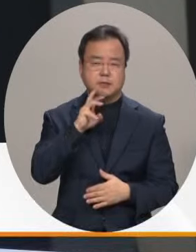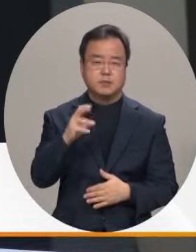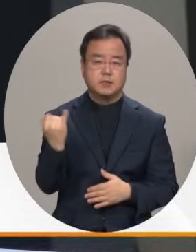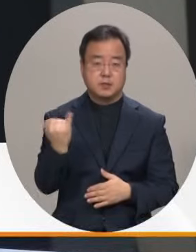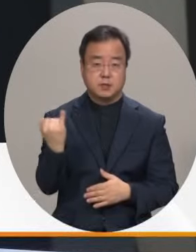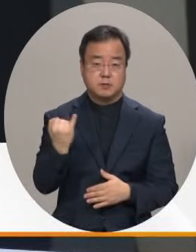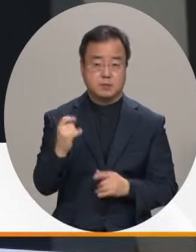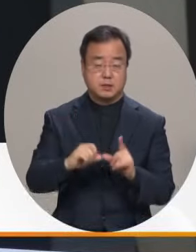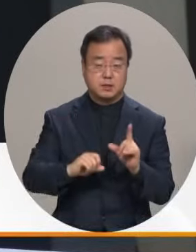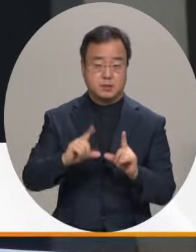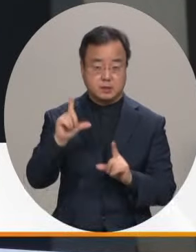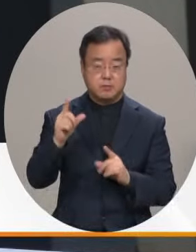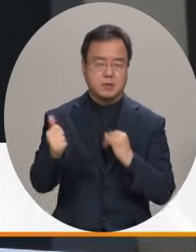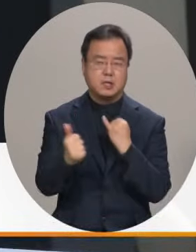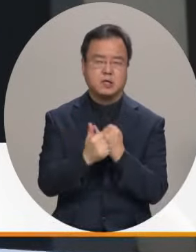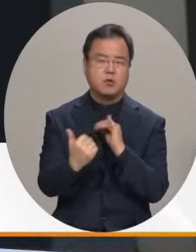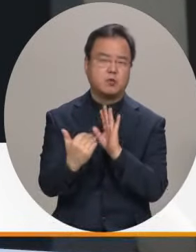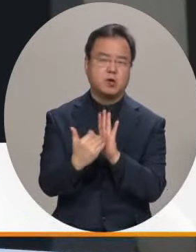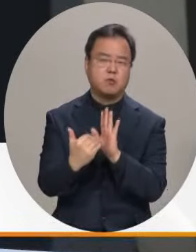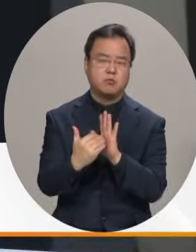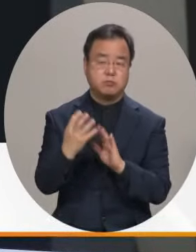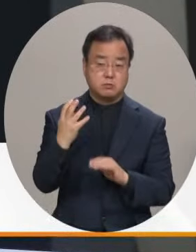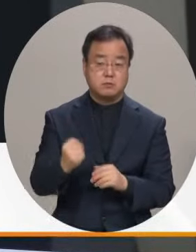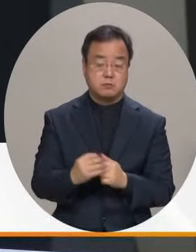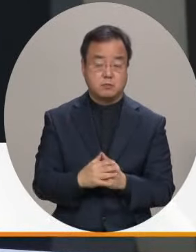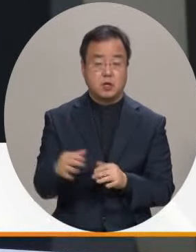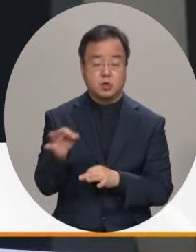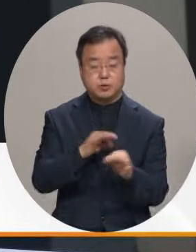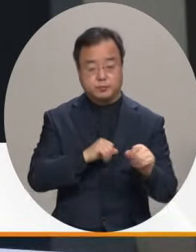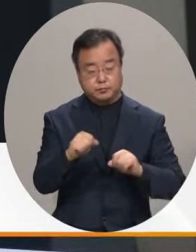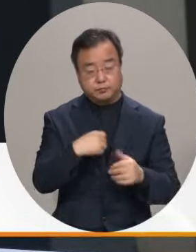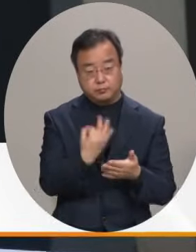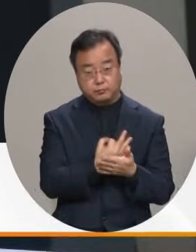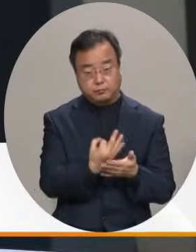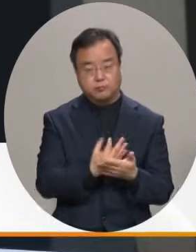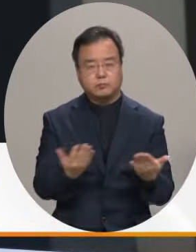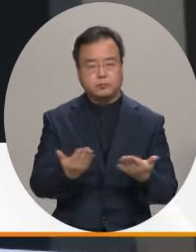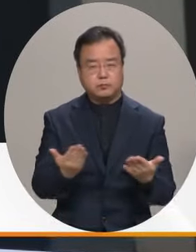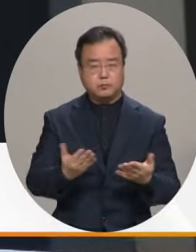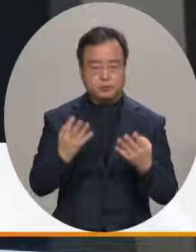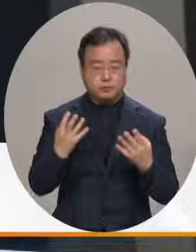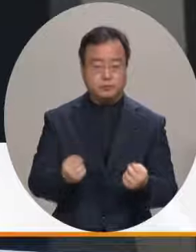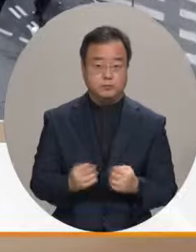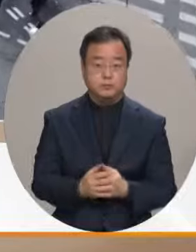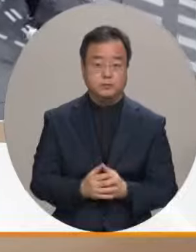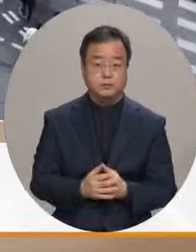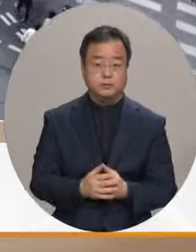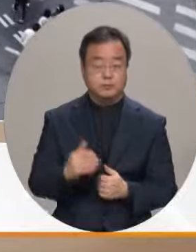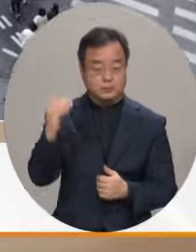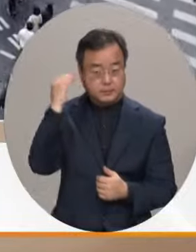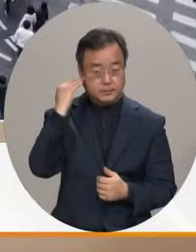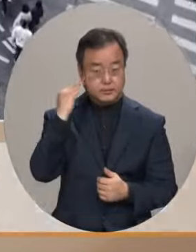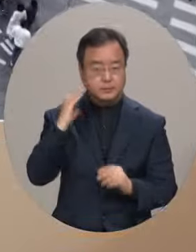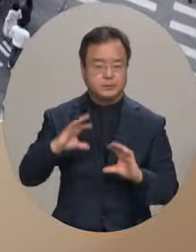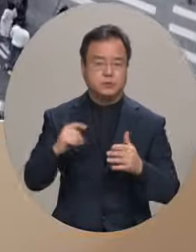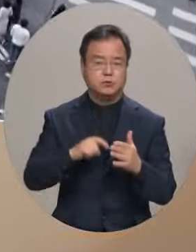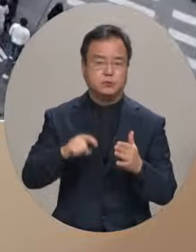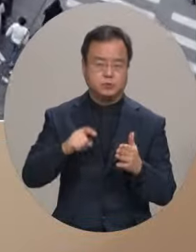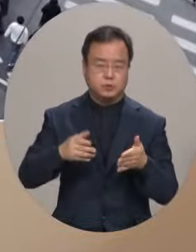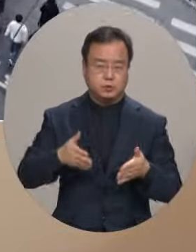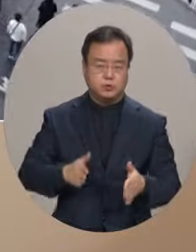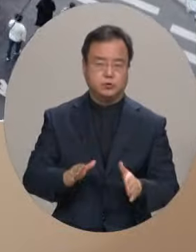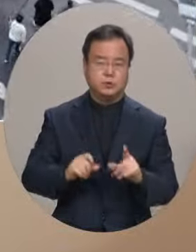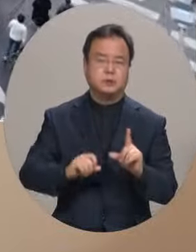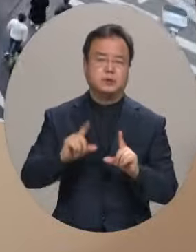전체적으로 비연 선택을 많이 하고 있고 경제 활동에 참여하는 비율이 늘어나고 있습니다 우리나라에서 출산은 대부분